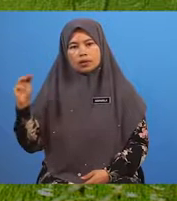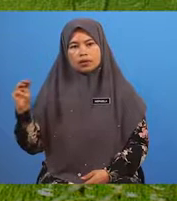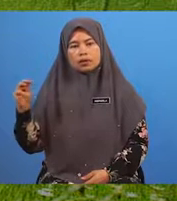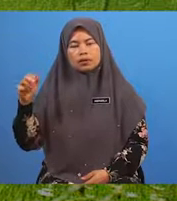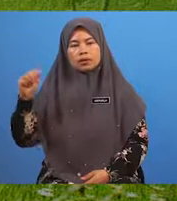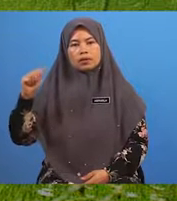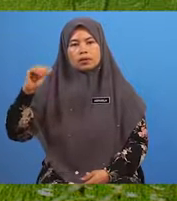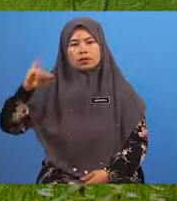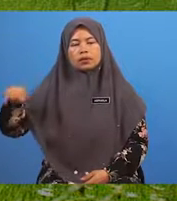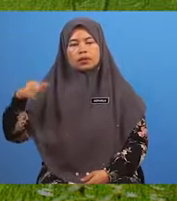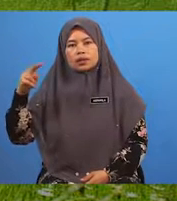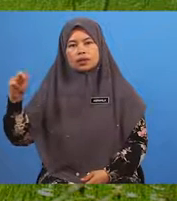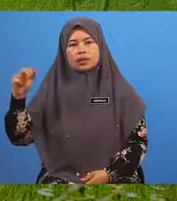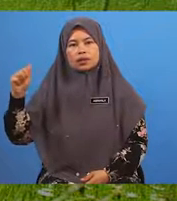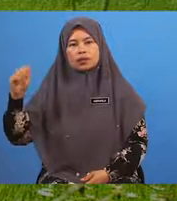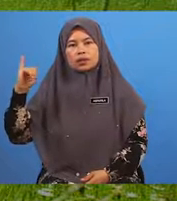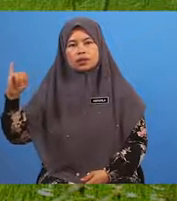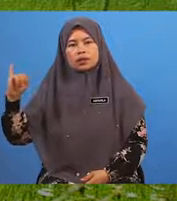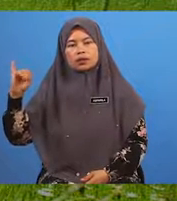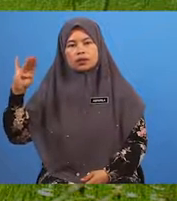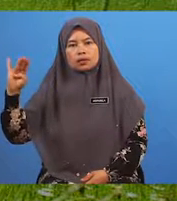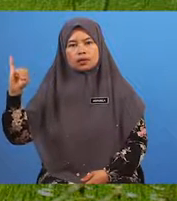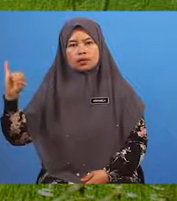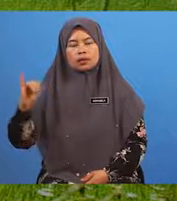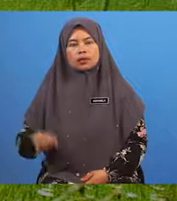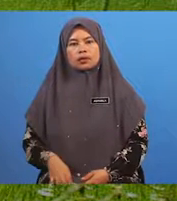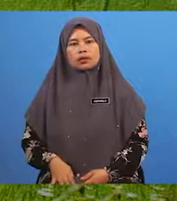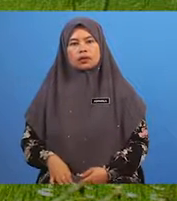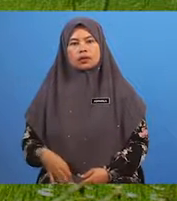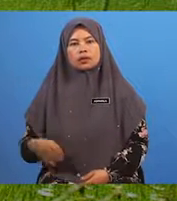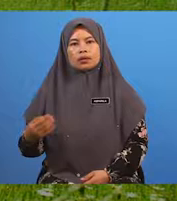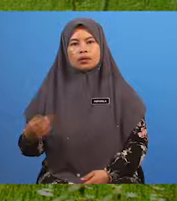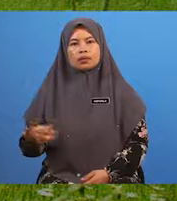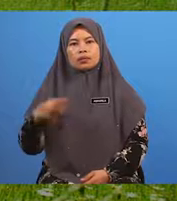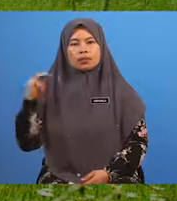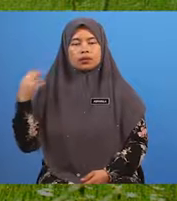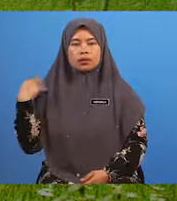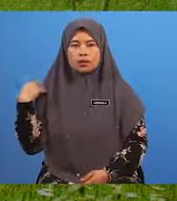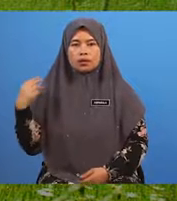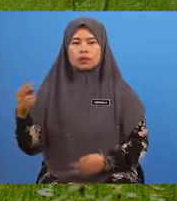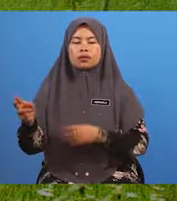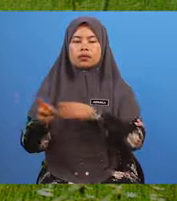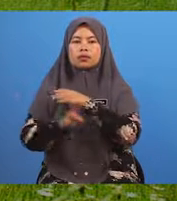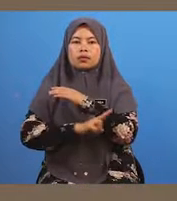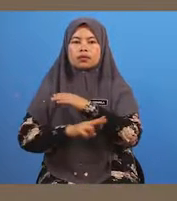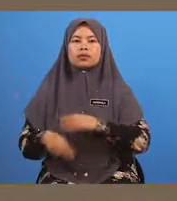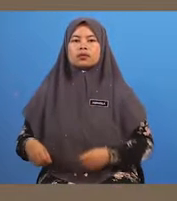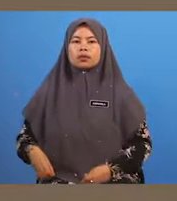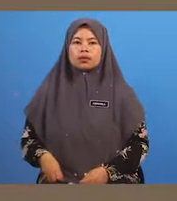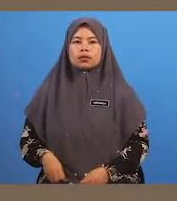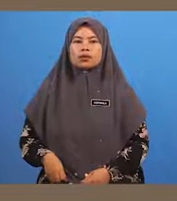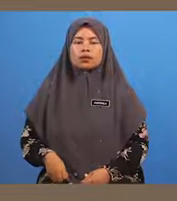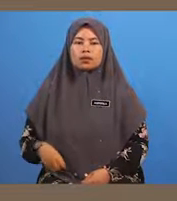ajnabi, batas-batas aurat mereka tertakluk kepada ketentuan hukum antara bukan mahram, iaitu